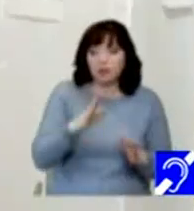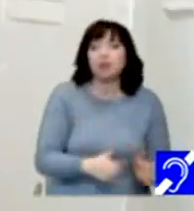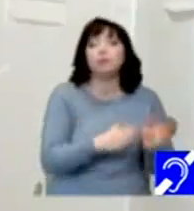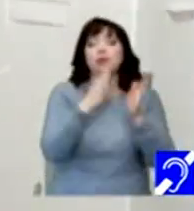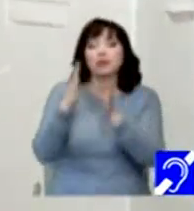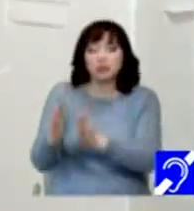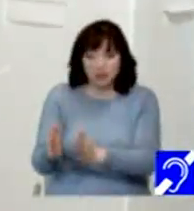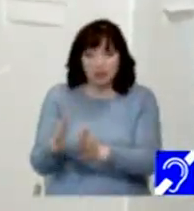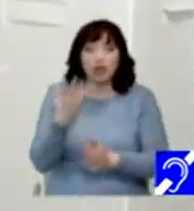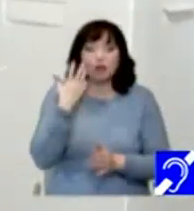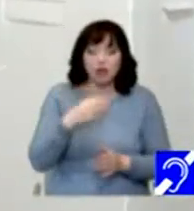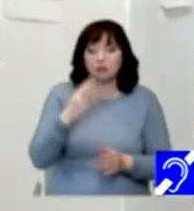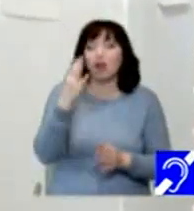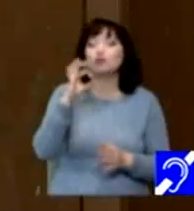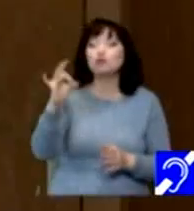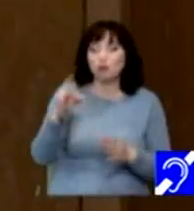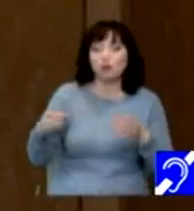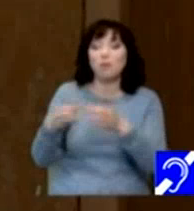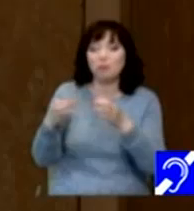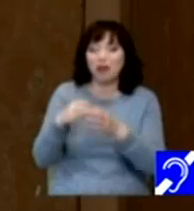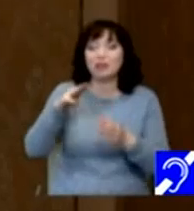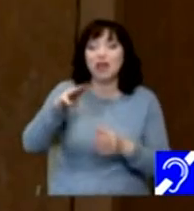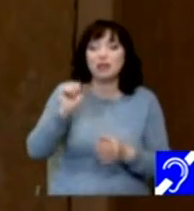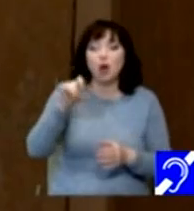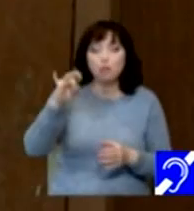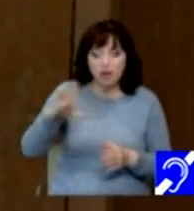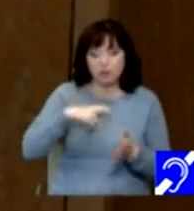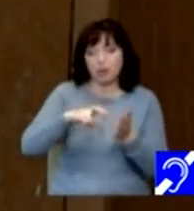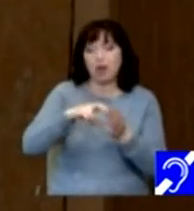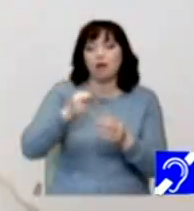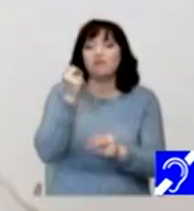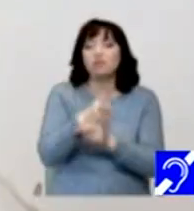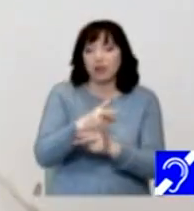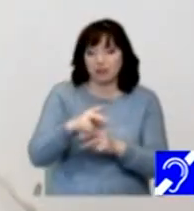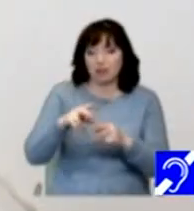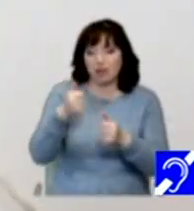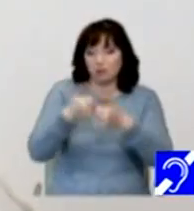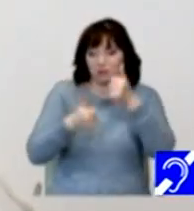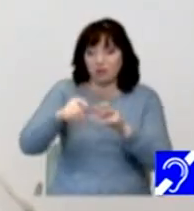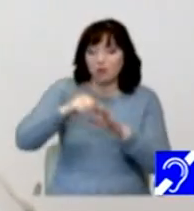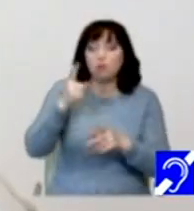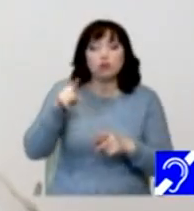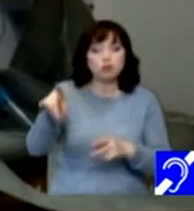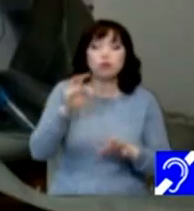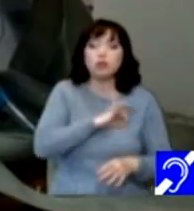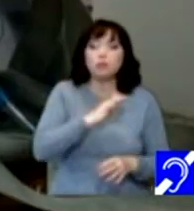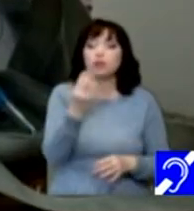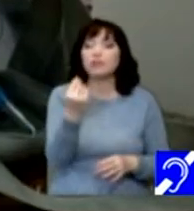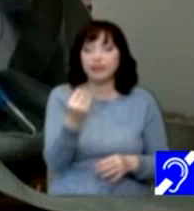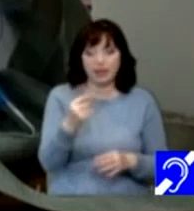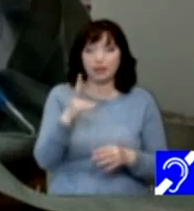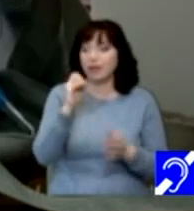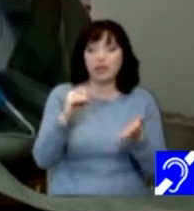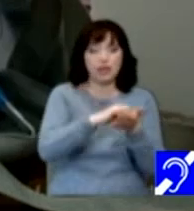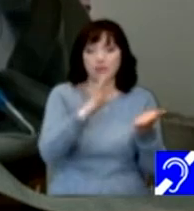după ce candidatul partidului Șor Marina Tauber a fost scoasă din cursa electorală pentru că a folosit bani nedeclarați în campanie. Turul